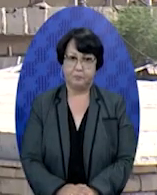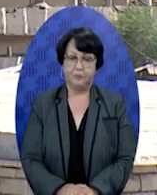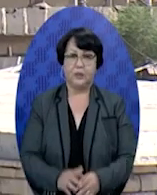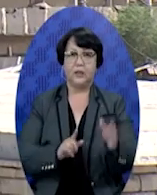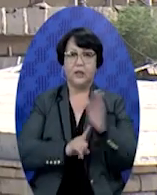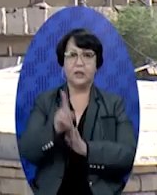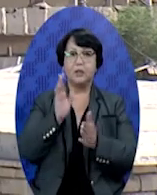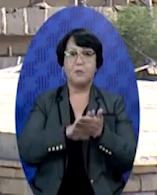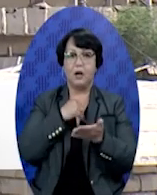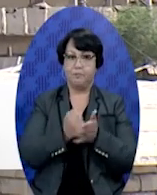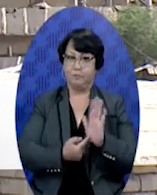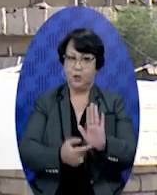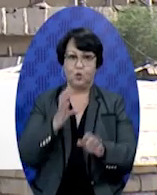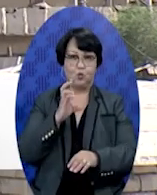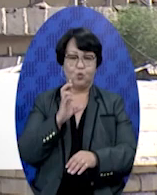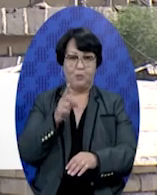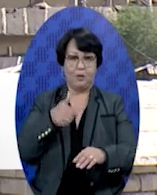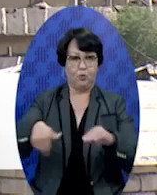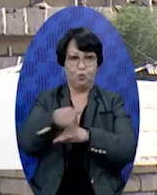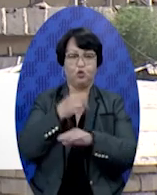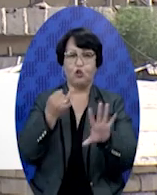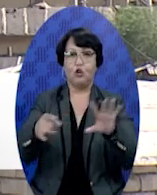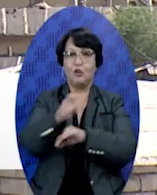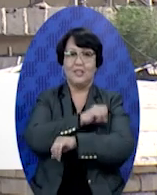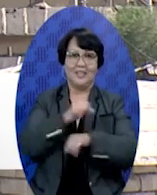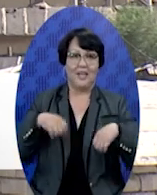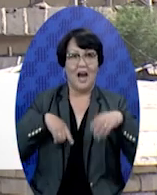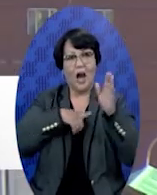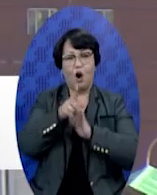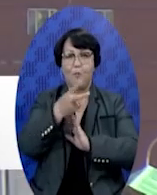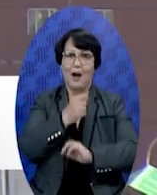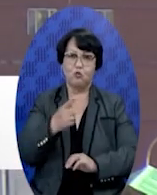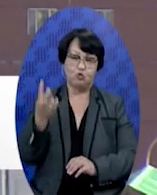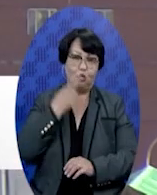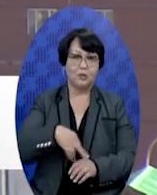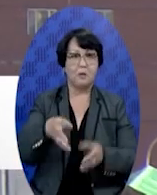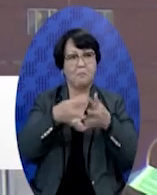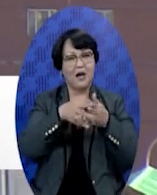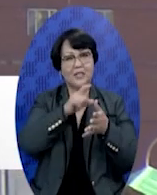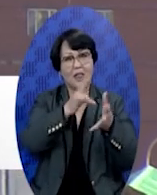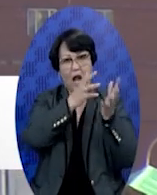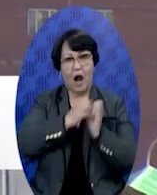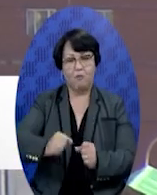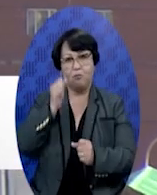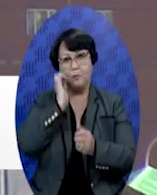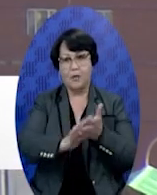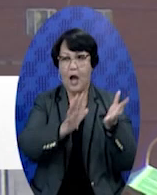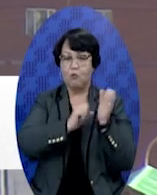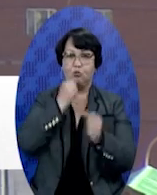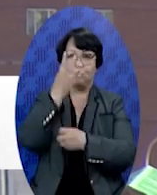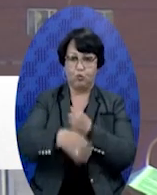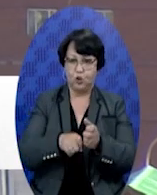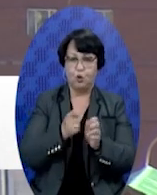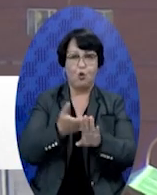Эхний баримт нийслэлийн Сүхбаатар дүүргийн 7-р хорооны иргэн анх болт 2011 онд зээлээр орон сууц худалдаа авсан. Харин 4 жилийн өмнөөс 8%